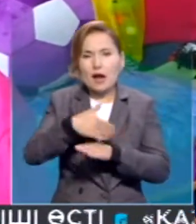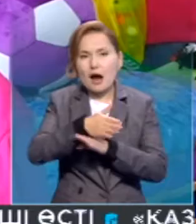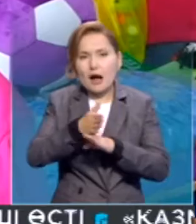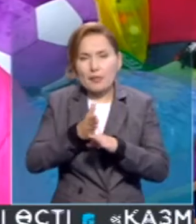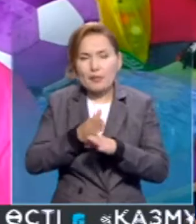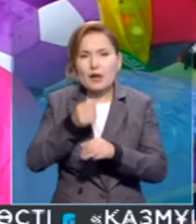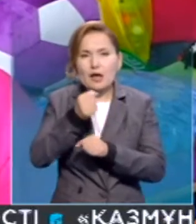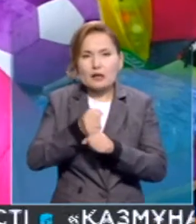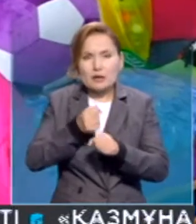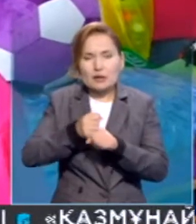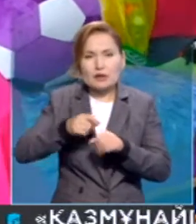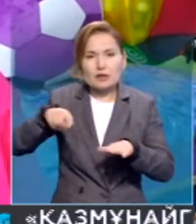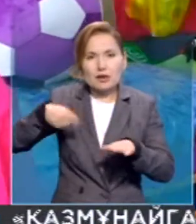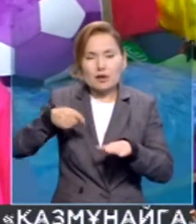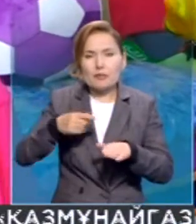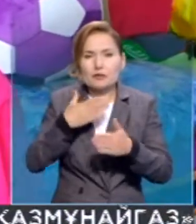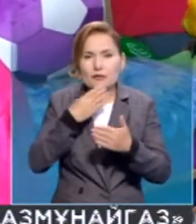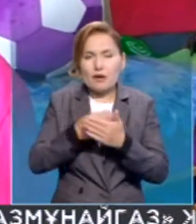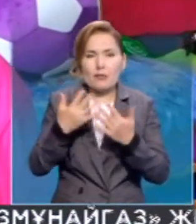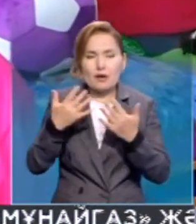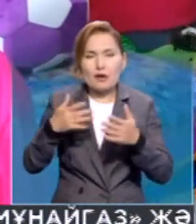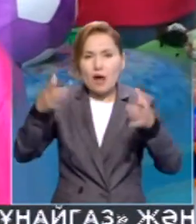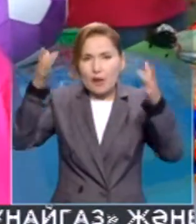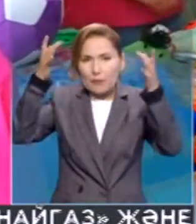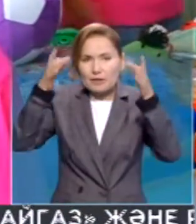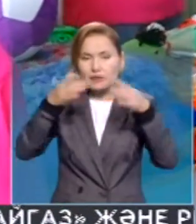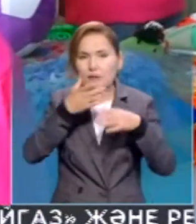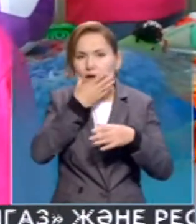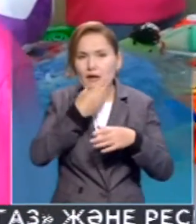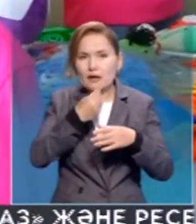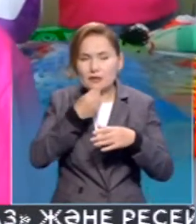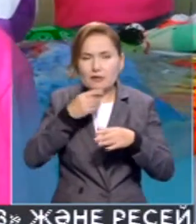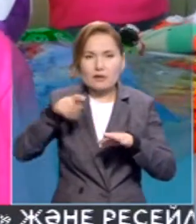зат жасаймыз. Мынандай бас киімдер тіктік,